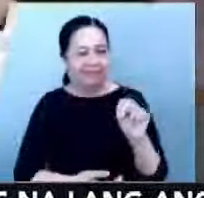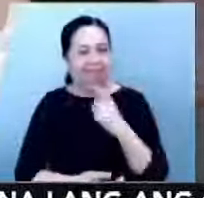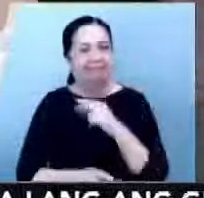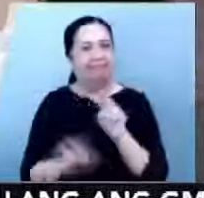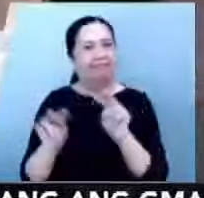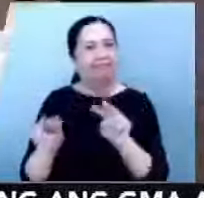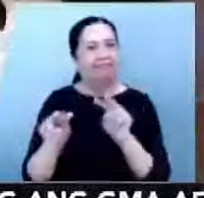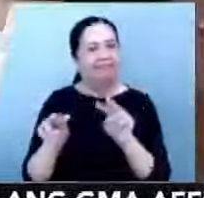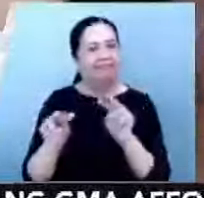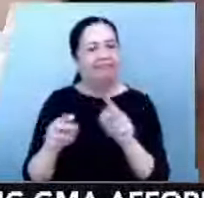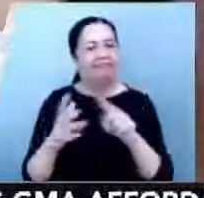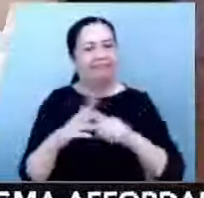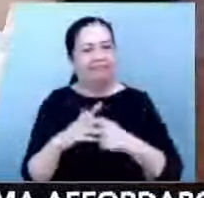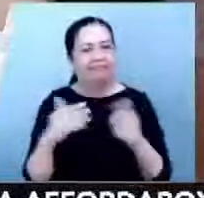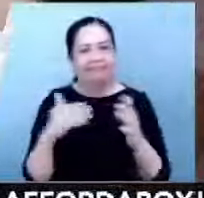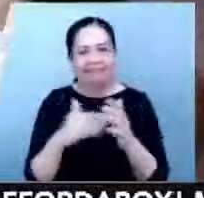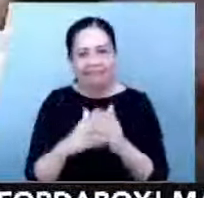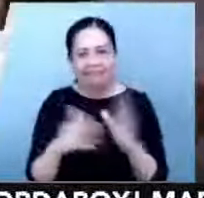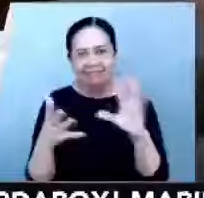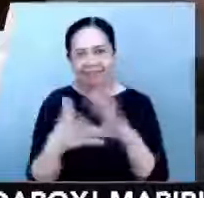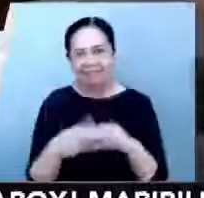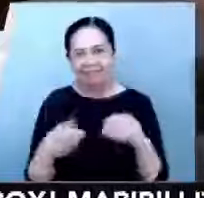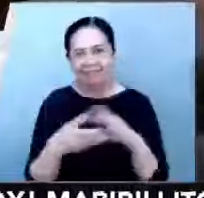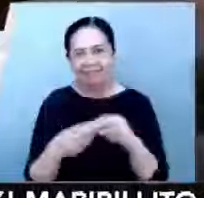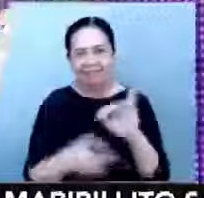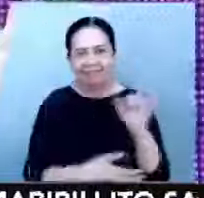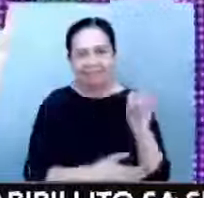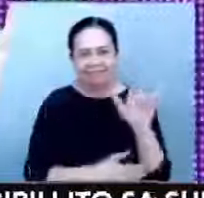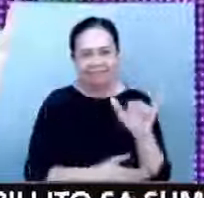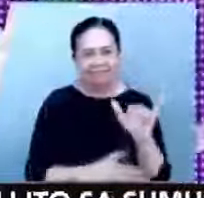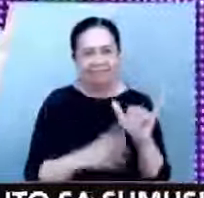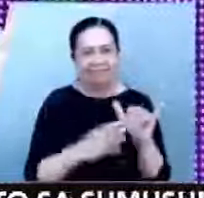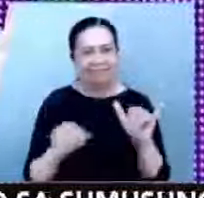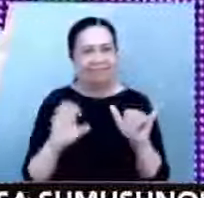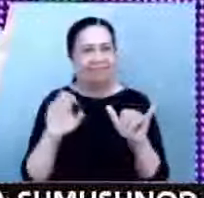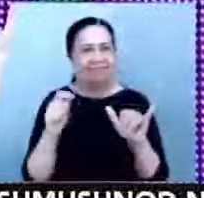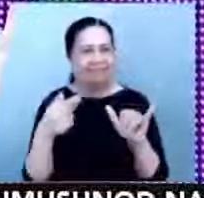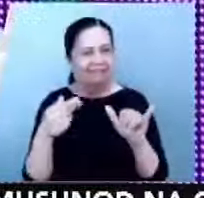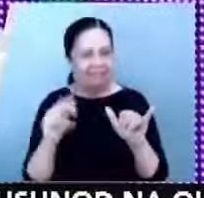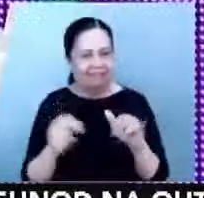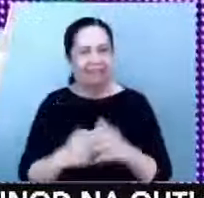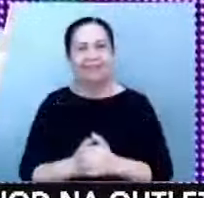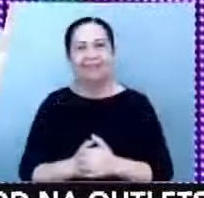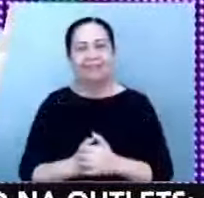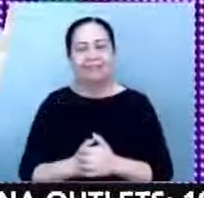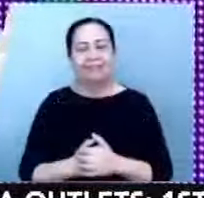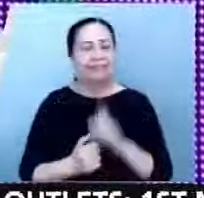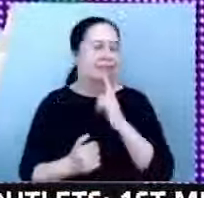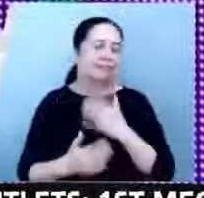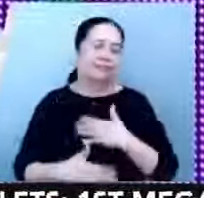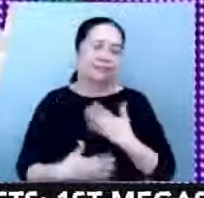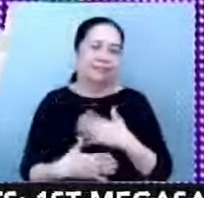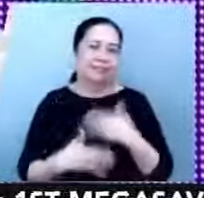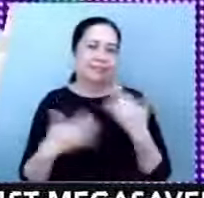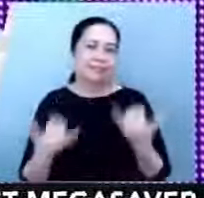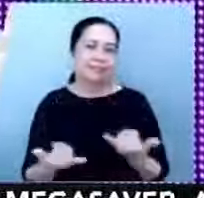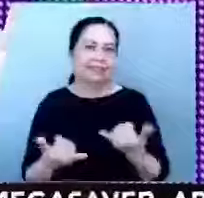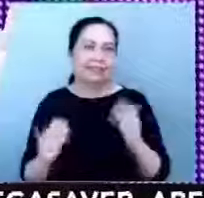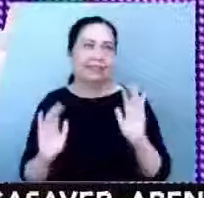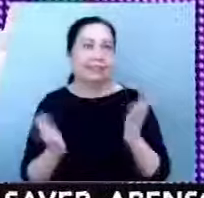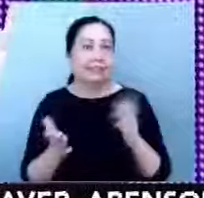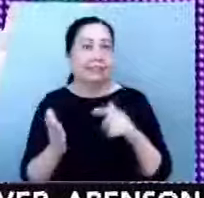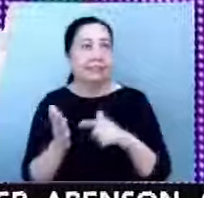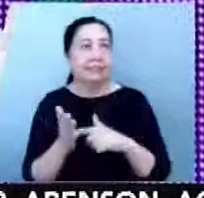simulang muli ang kwento ni na Joy at Ethan. I couldn't be happier today kasi parang this gave me